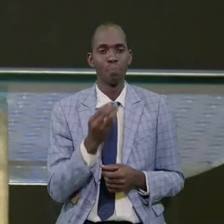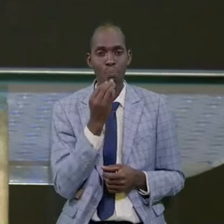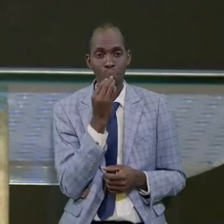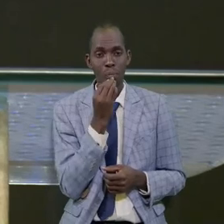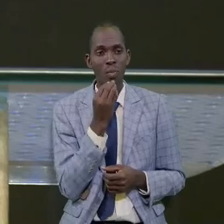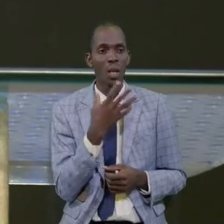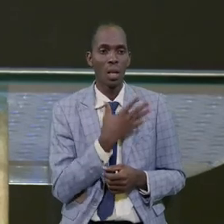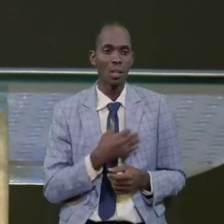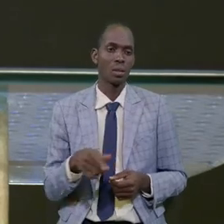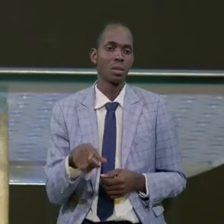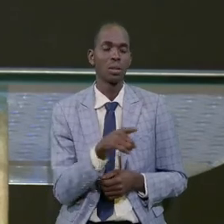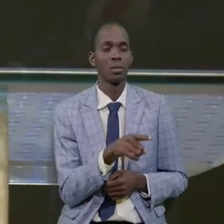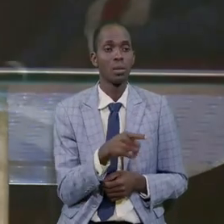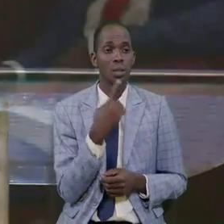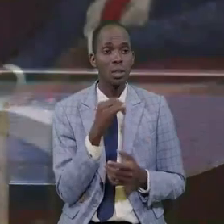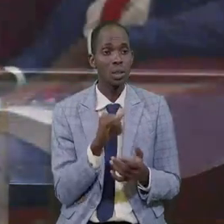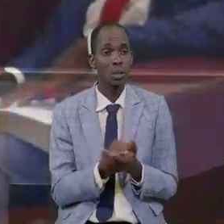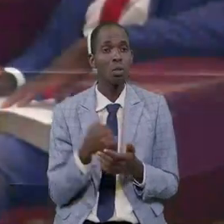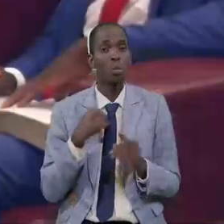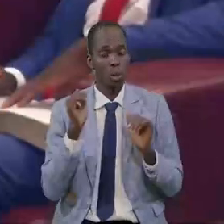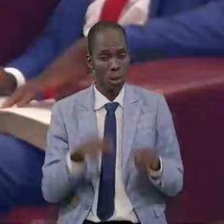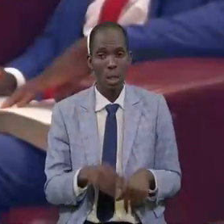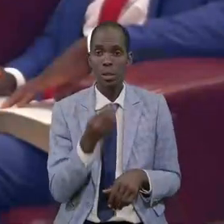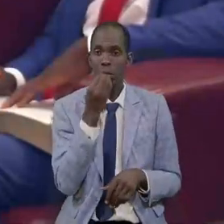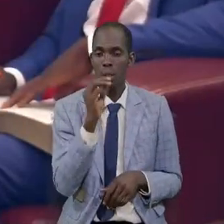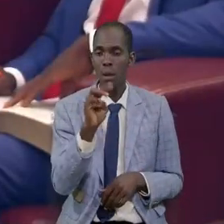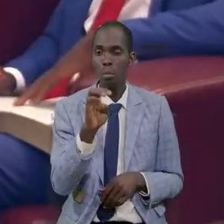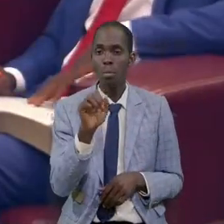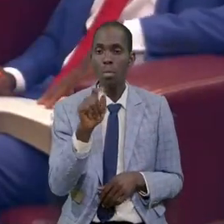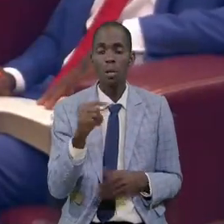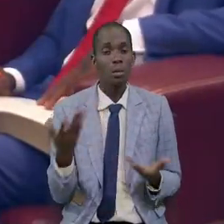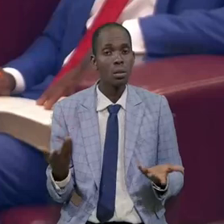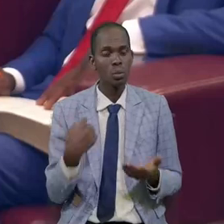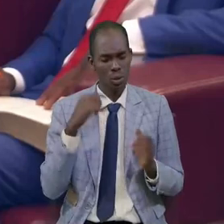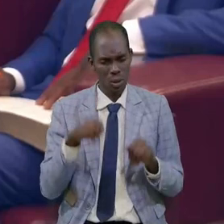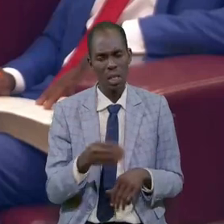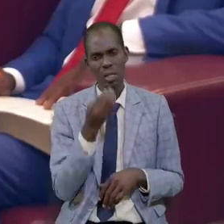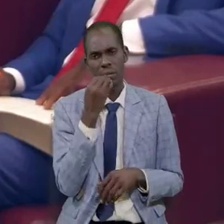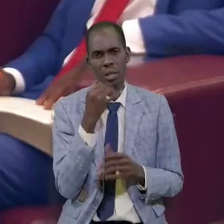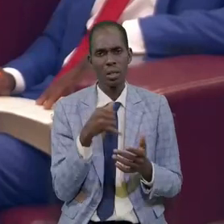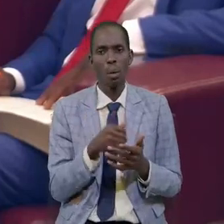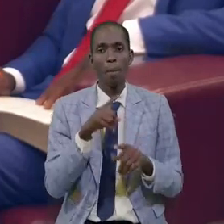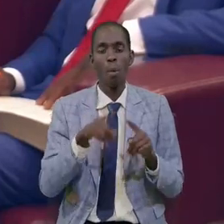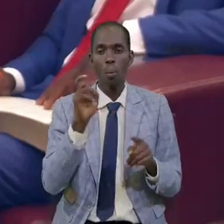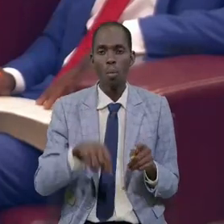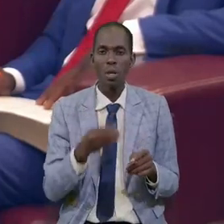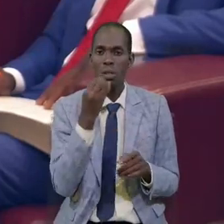Il dit que on peut manger, nous devons manger proprement